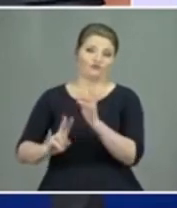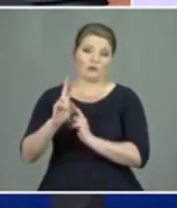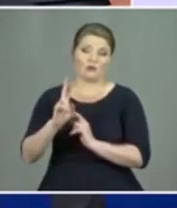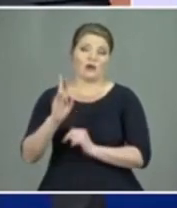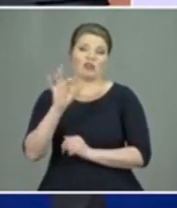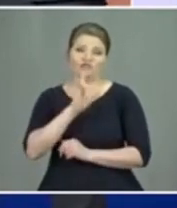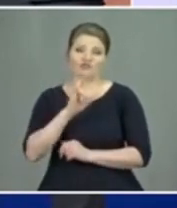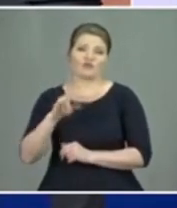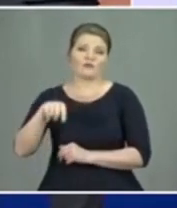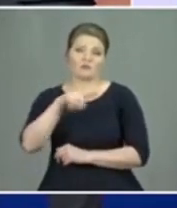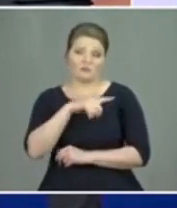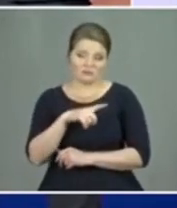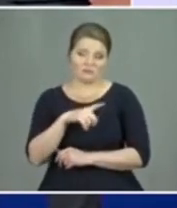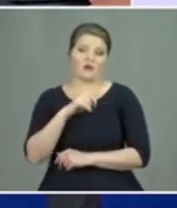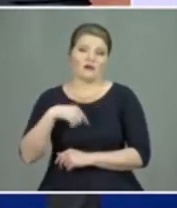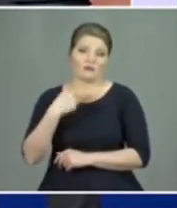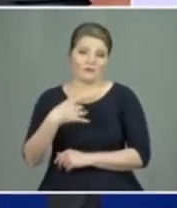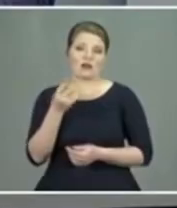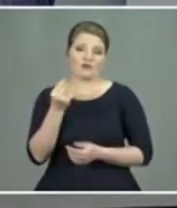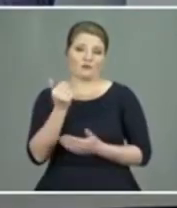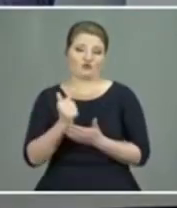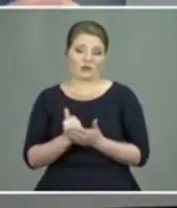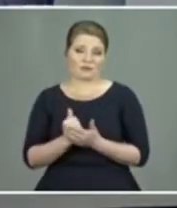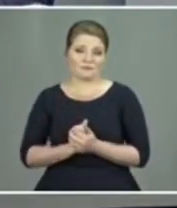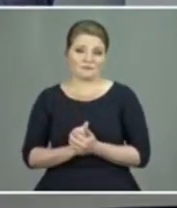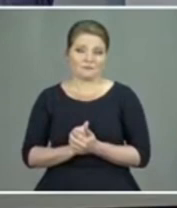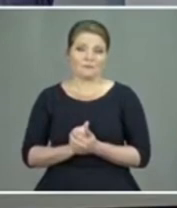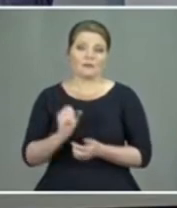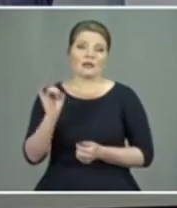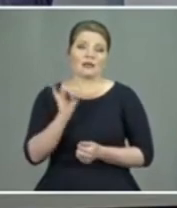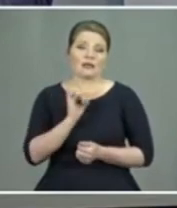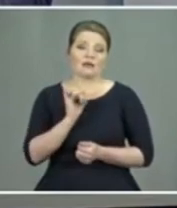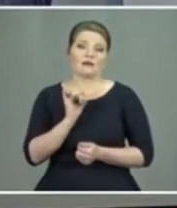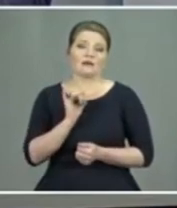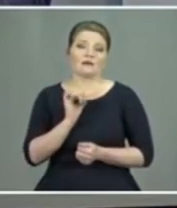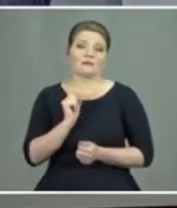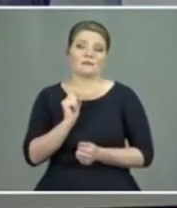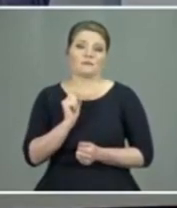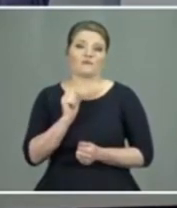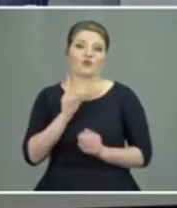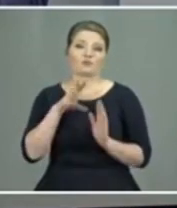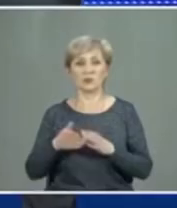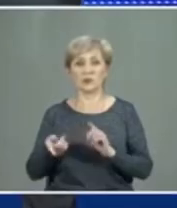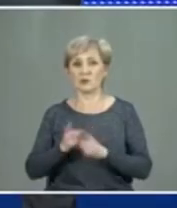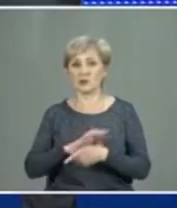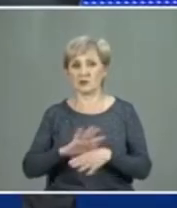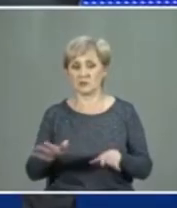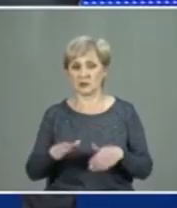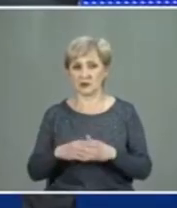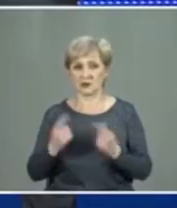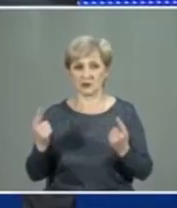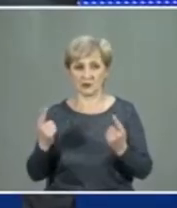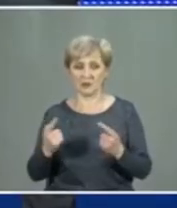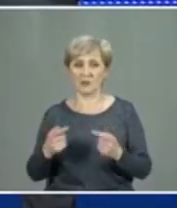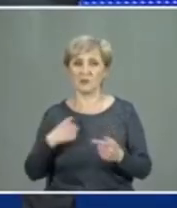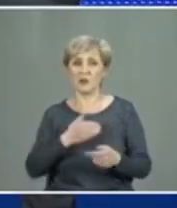рассказывали о своих личных проблемах, о своей боли. По ряду звонков Глеб Никитин в прямом эфире дал распоряжение разобраться. Что касается глобальных